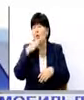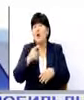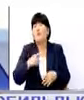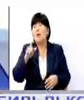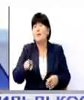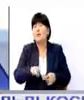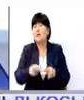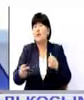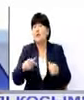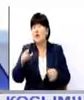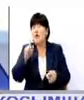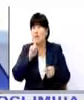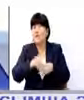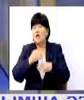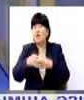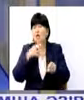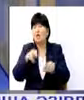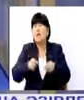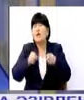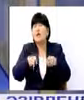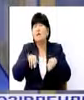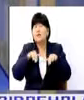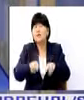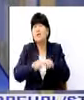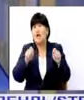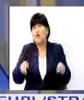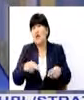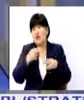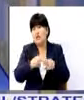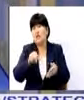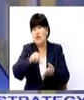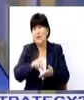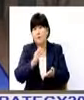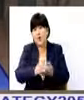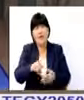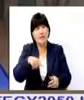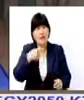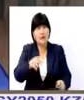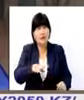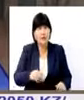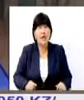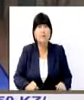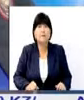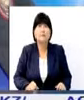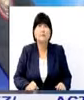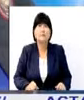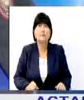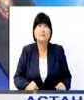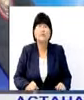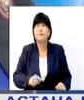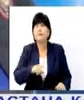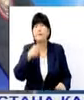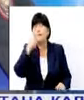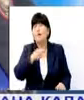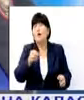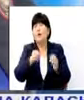Мамандар жәбірленушілердің кеш арыздануы қылмыстың дер кезінде ашылуына кедергісін келтіріп отырғандығын алға тартуда. Ағымдағы жылдың